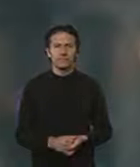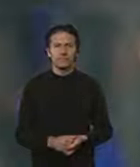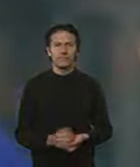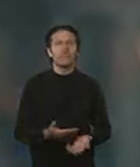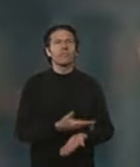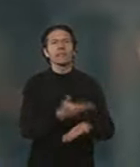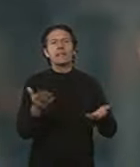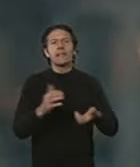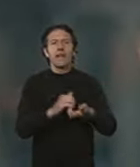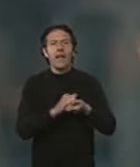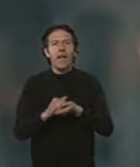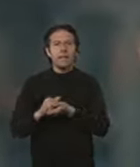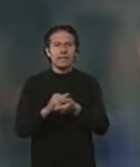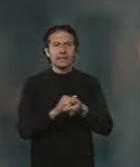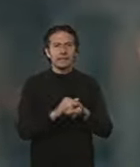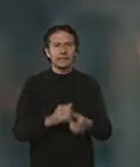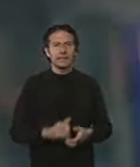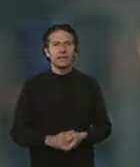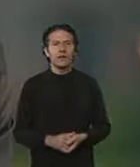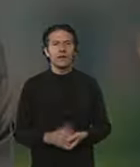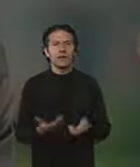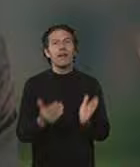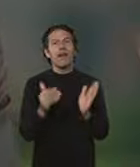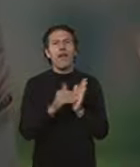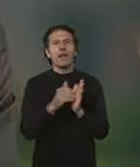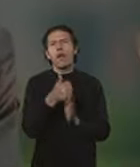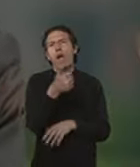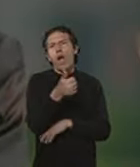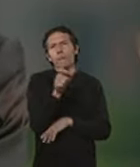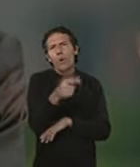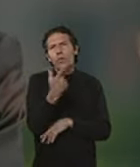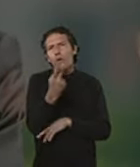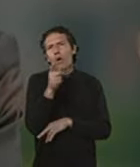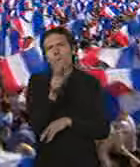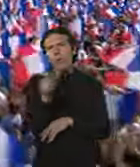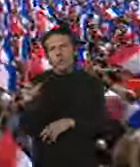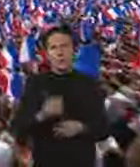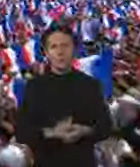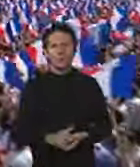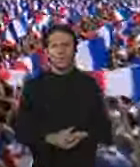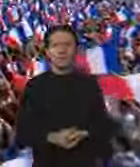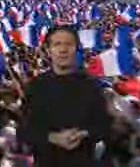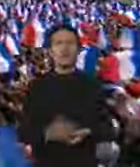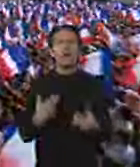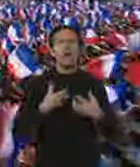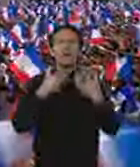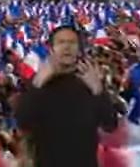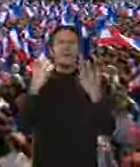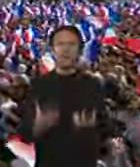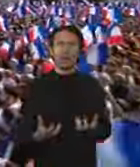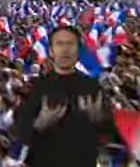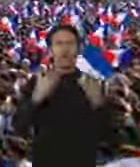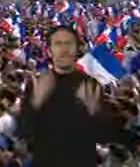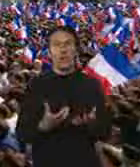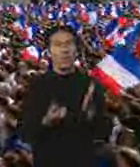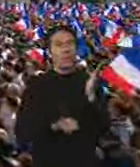mes chers amis encore un ou deux mots je veux dans